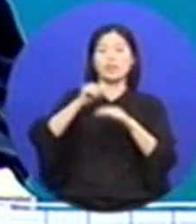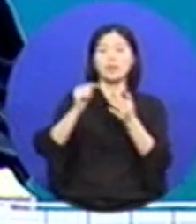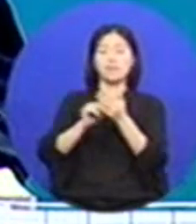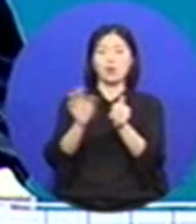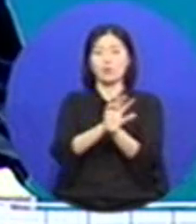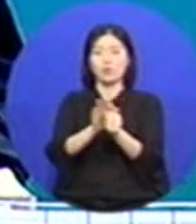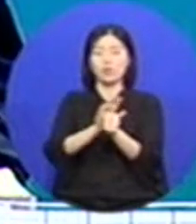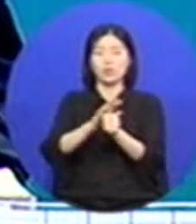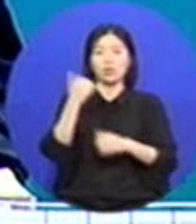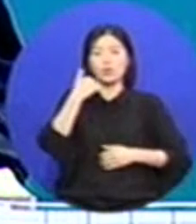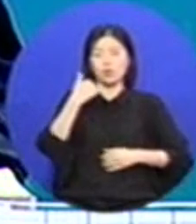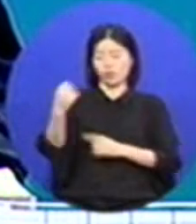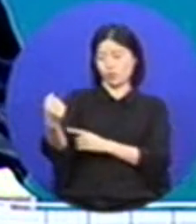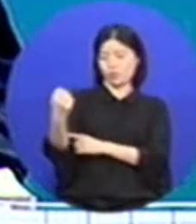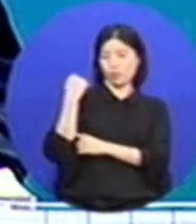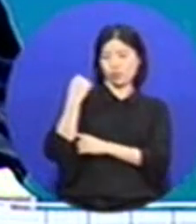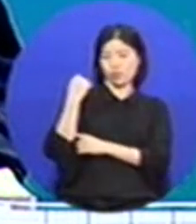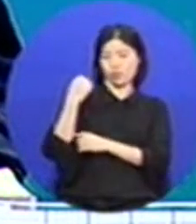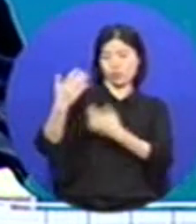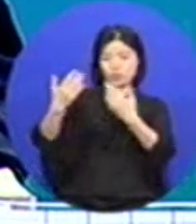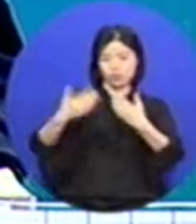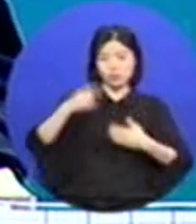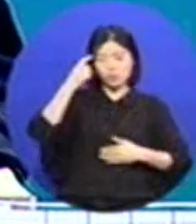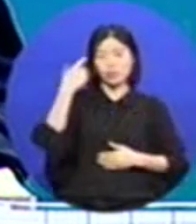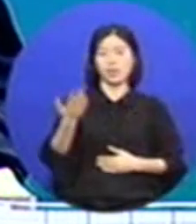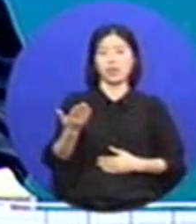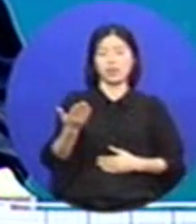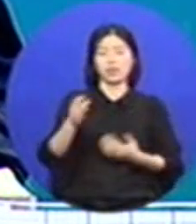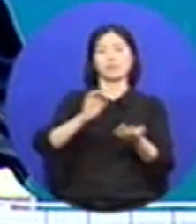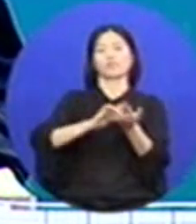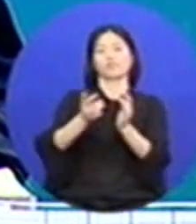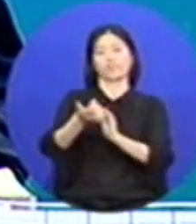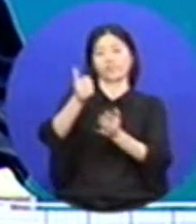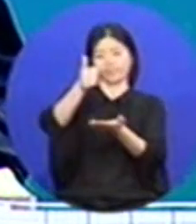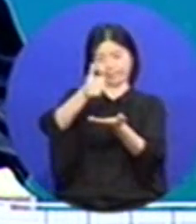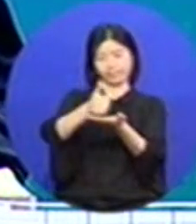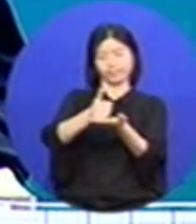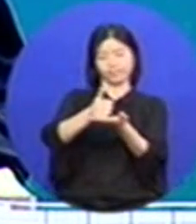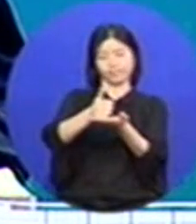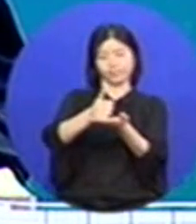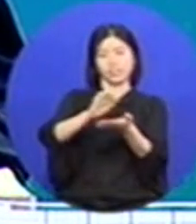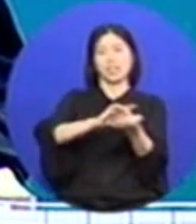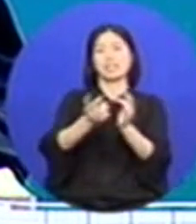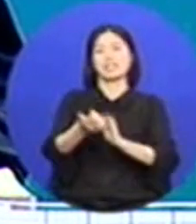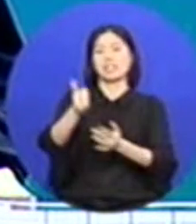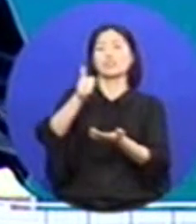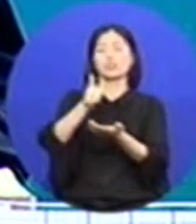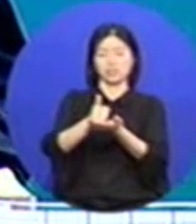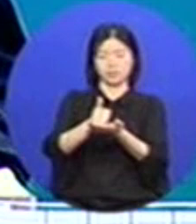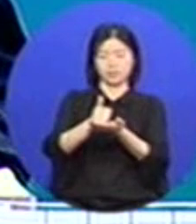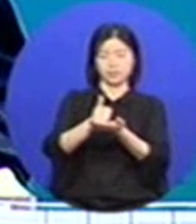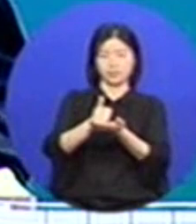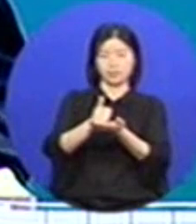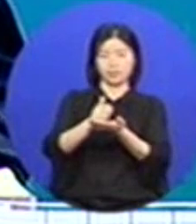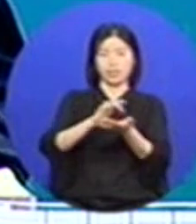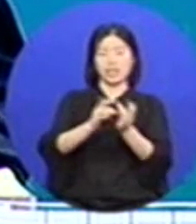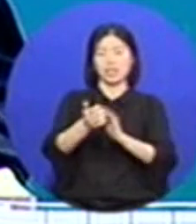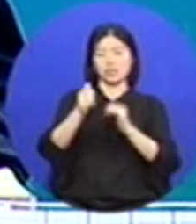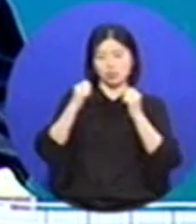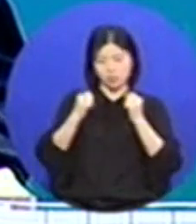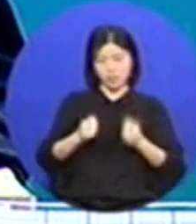어디서 힘을 었지요 예수님이 세요 예수님이 시라고 예수님이